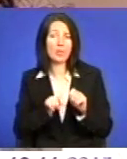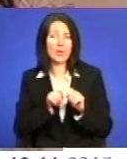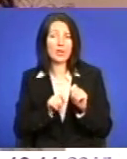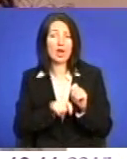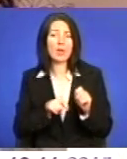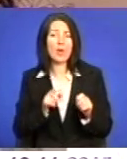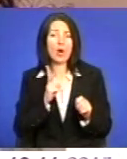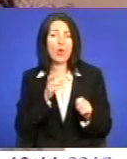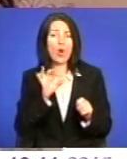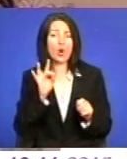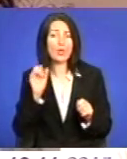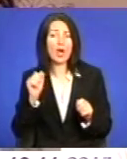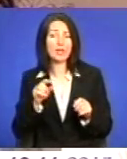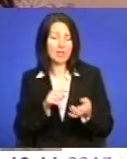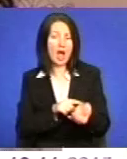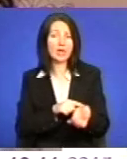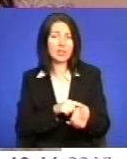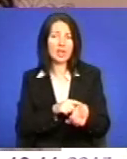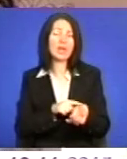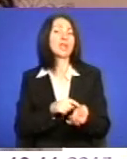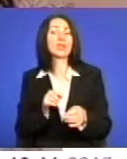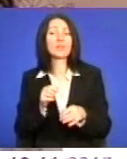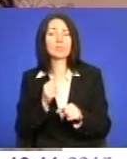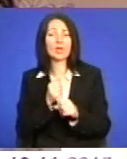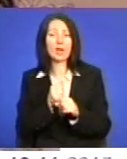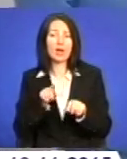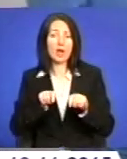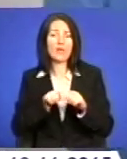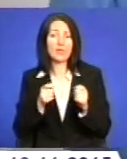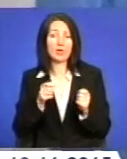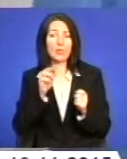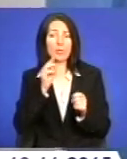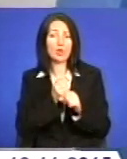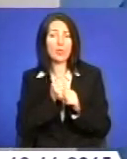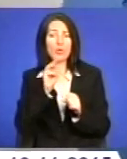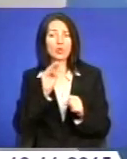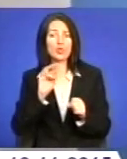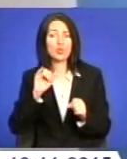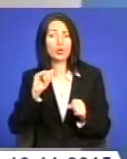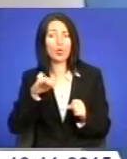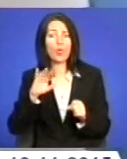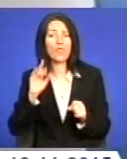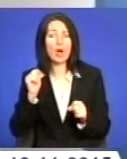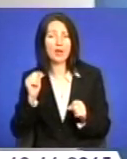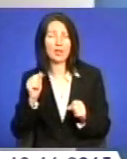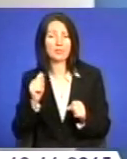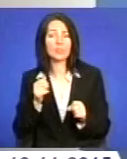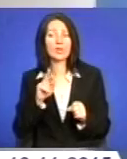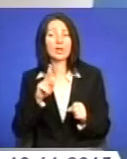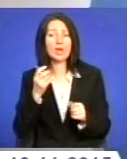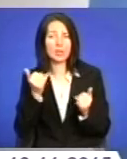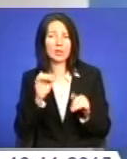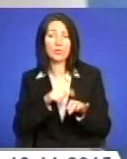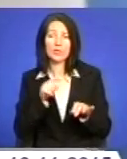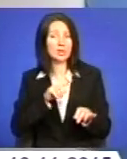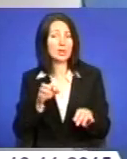називаємо коронарографію, і проводимо стентування, відкриваємо коронарну артерію. Як себе зараз почуваєте? Не болить вже за грудиною? Не